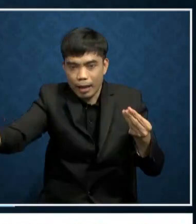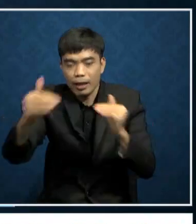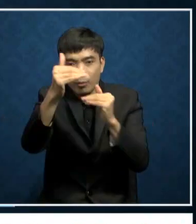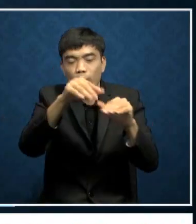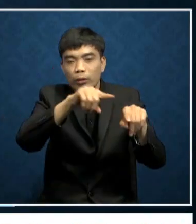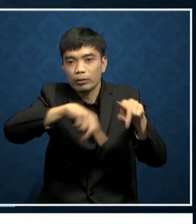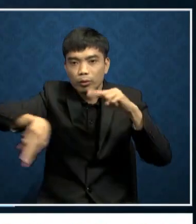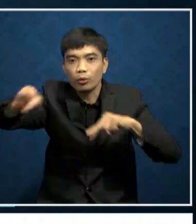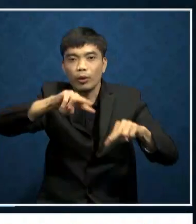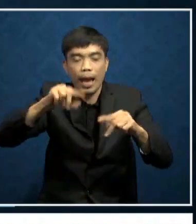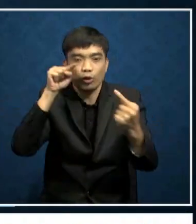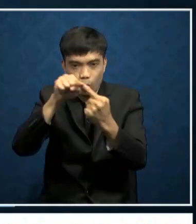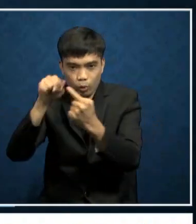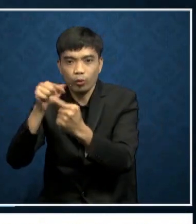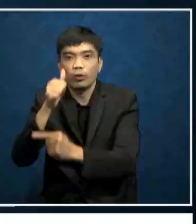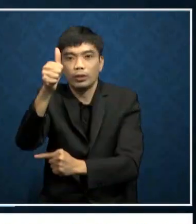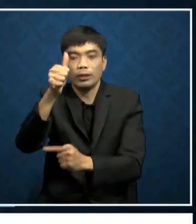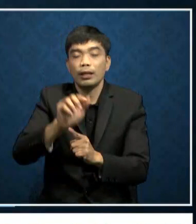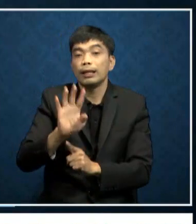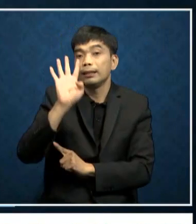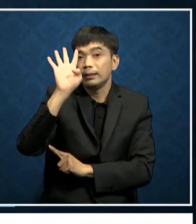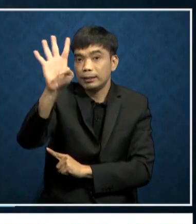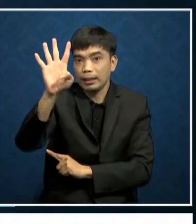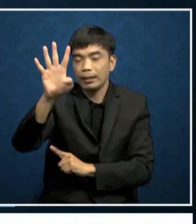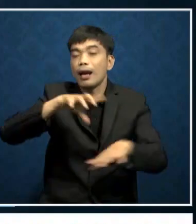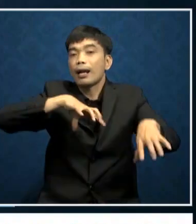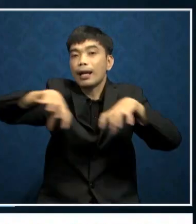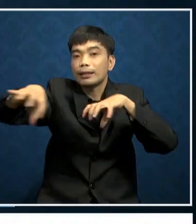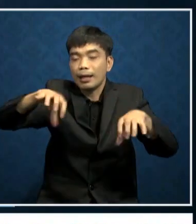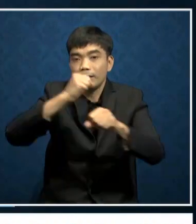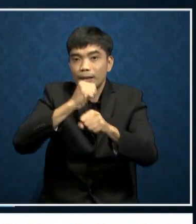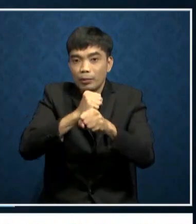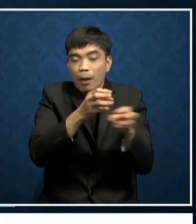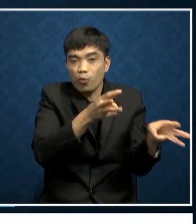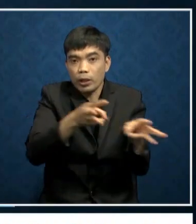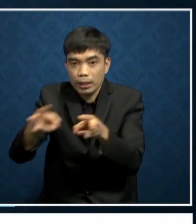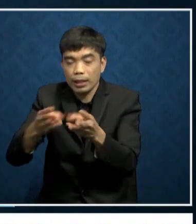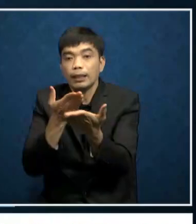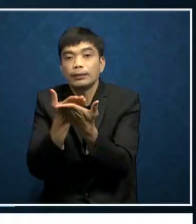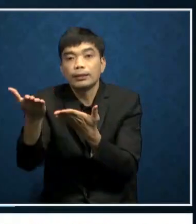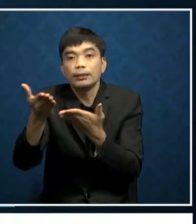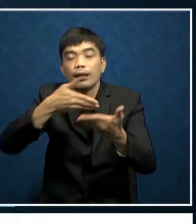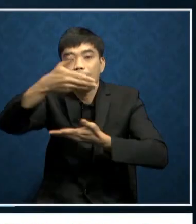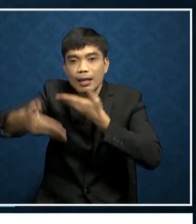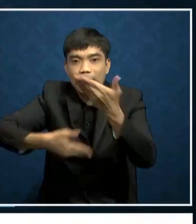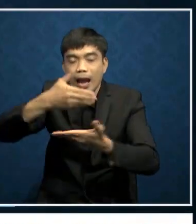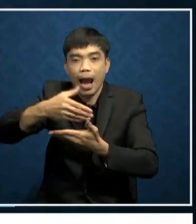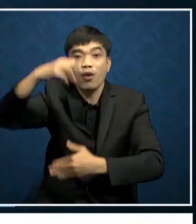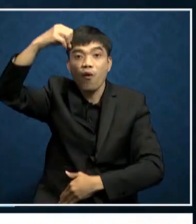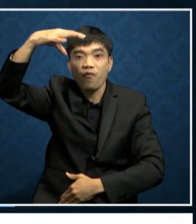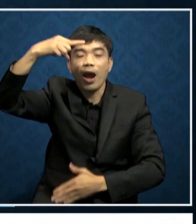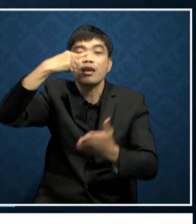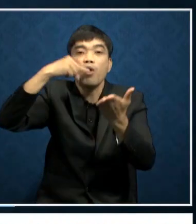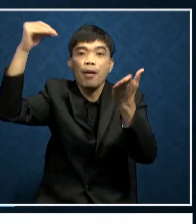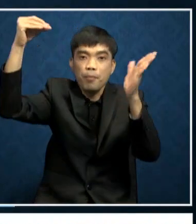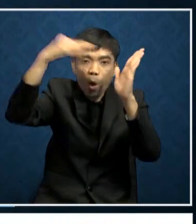สมในหัวข้อย่อยที่ 4การจัดทำแนวทางการกำกับกิกการไฟฟ้าในตลาดซื้อขายไฟฟ้าที่ผลิตจากพลังงานหมุนเวียน